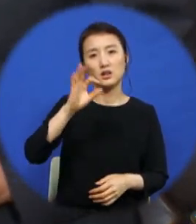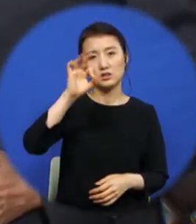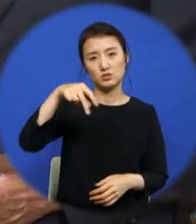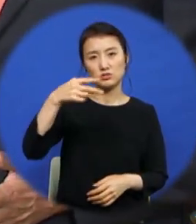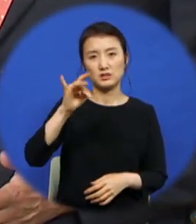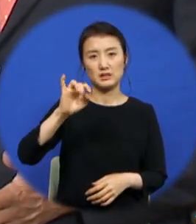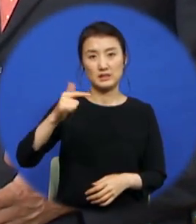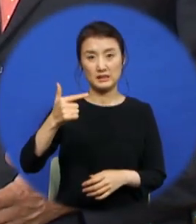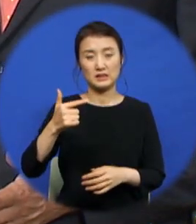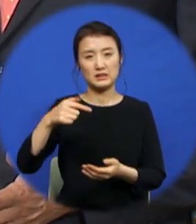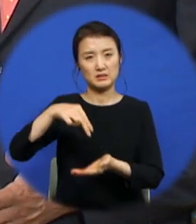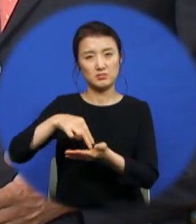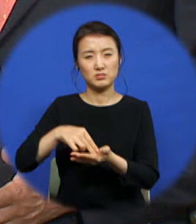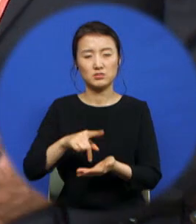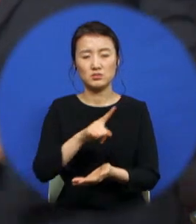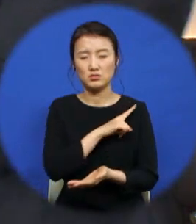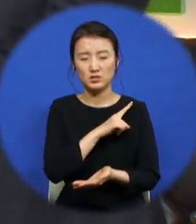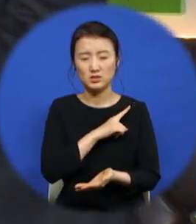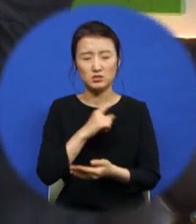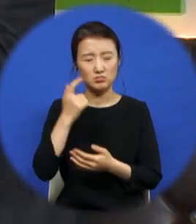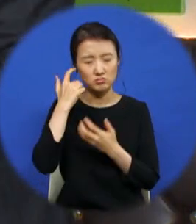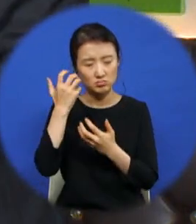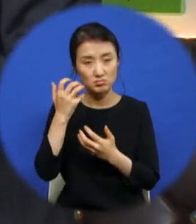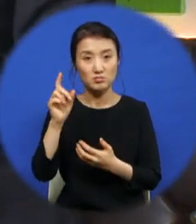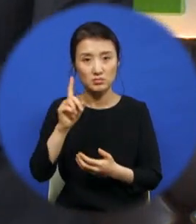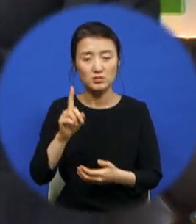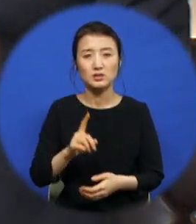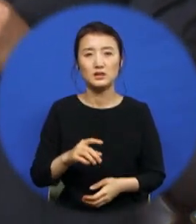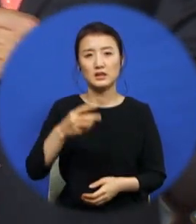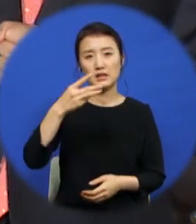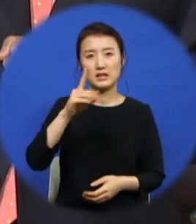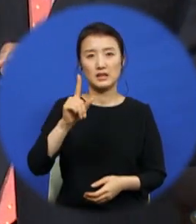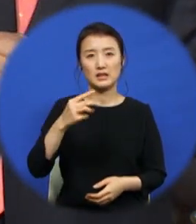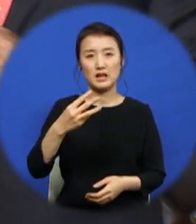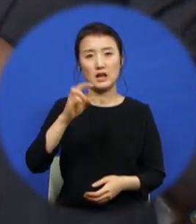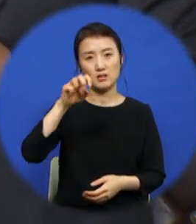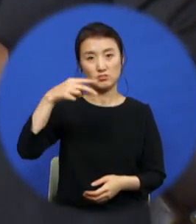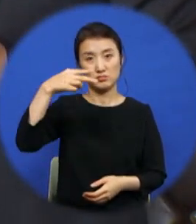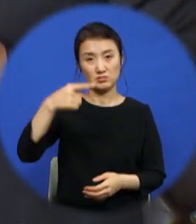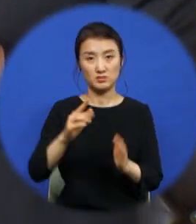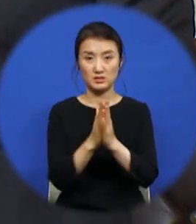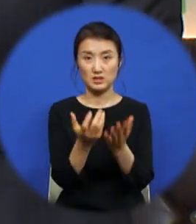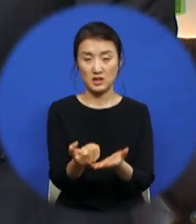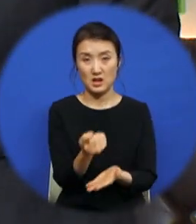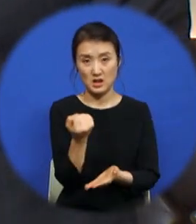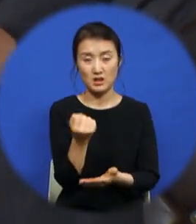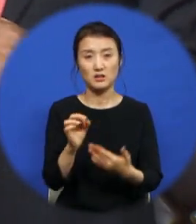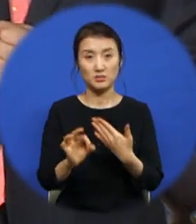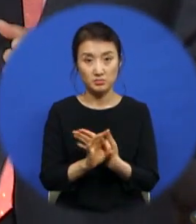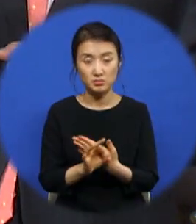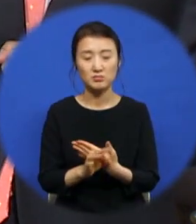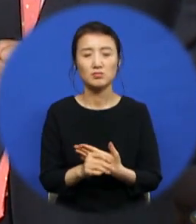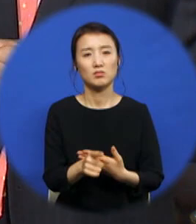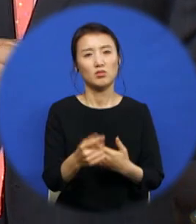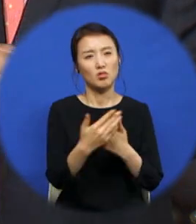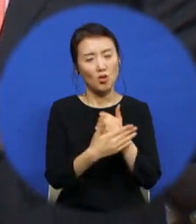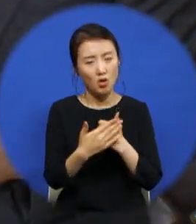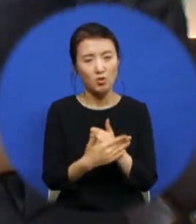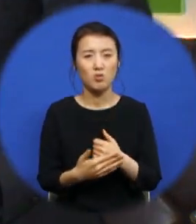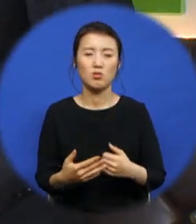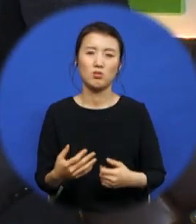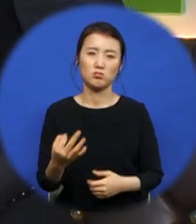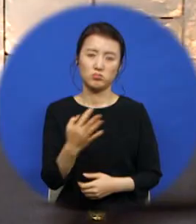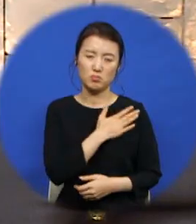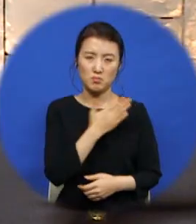안전하다는 거예요 아 그 책을 잡고 있으면 분은 만들어 낼 수 있다 건강도 만들어 낼 수 있다